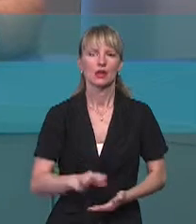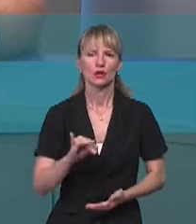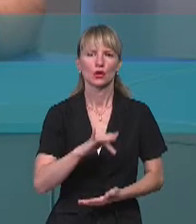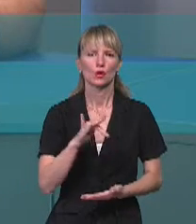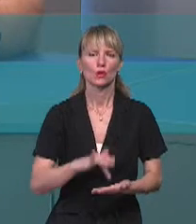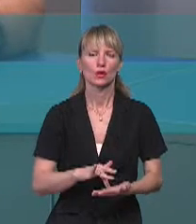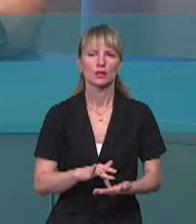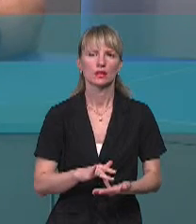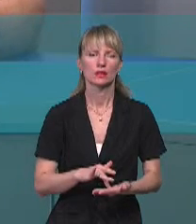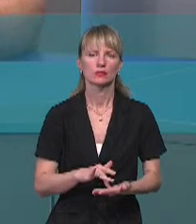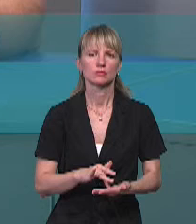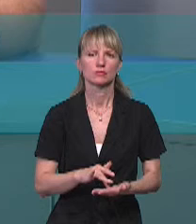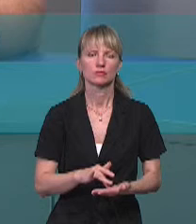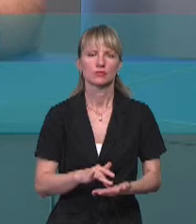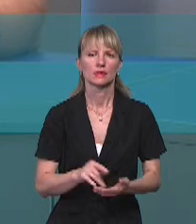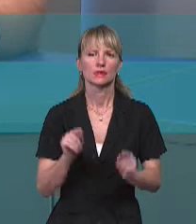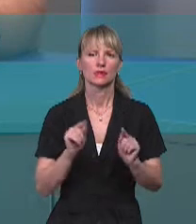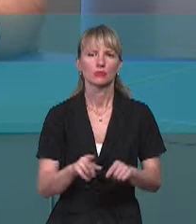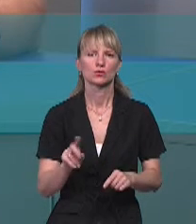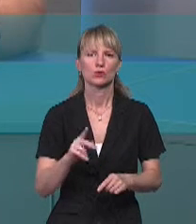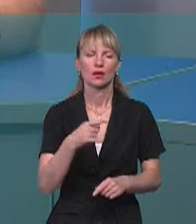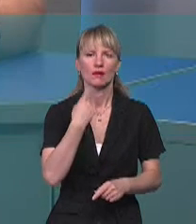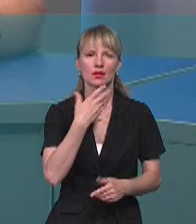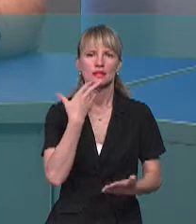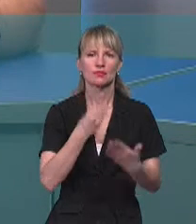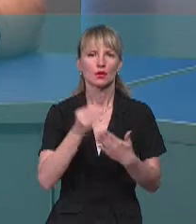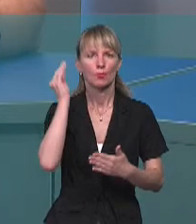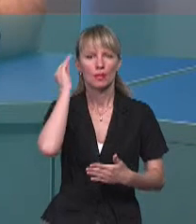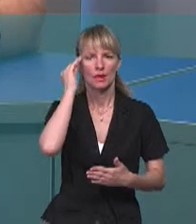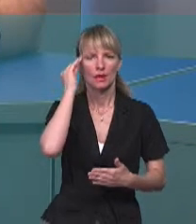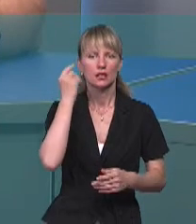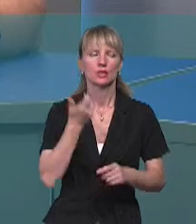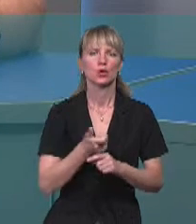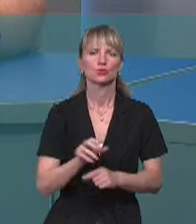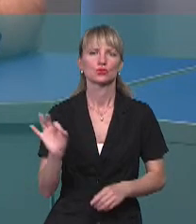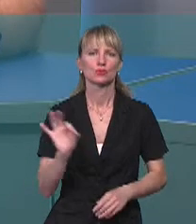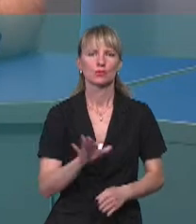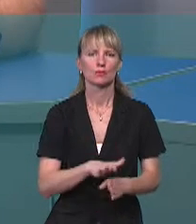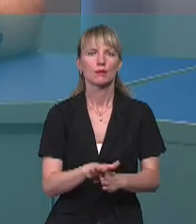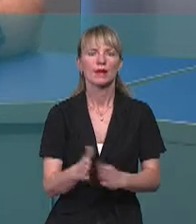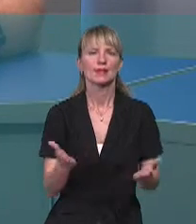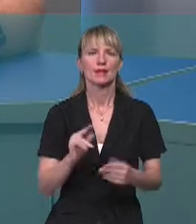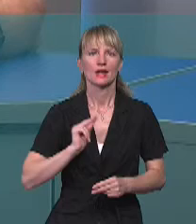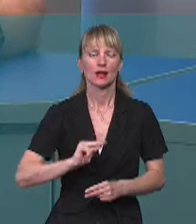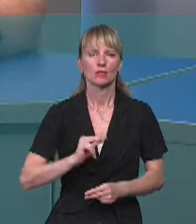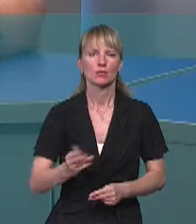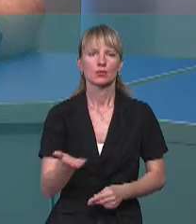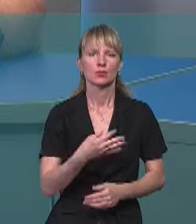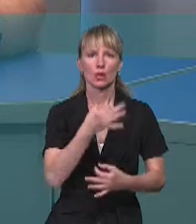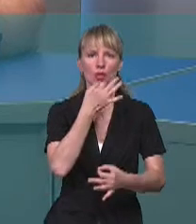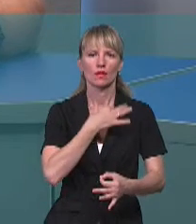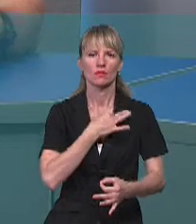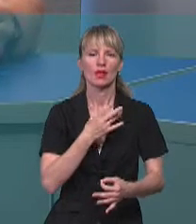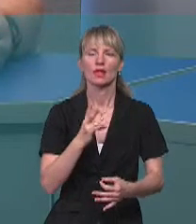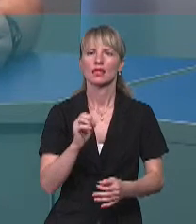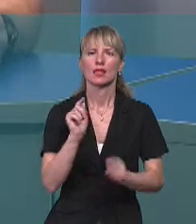города к тому, чтобы они высказывали свое мнение. Потому что очень часто, выполняя какие-то работы, мы в ответ получаем, что не